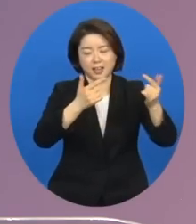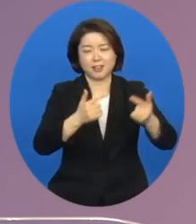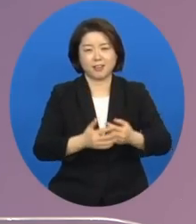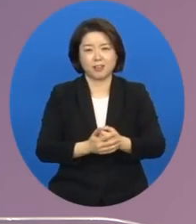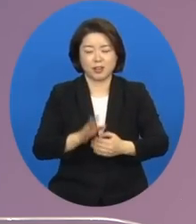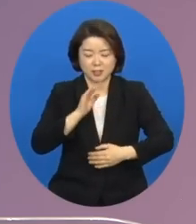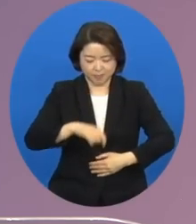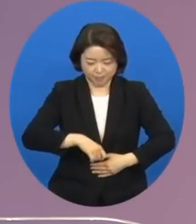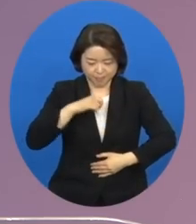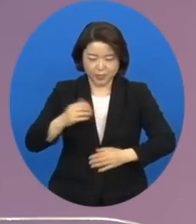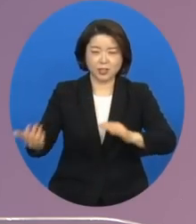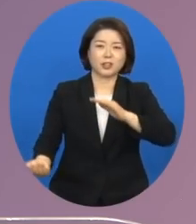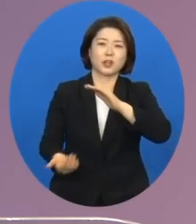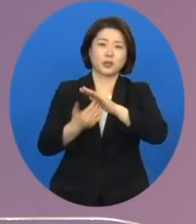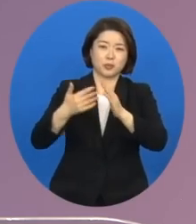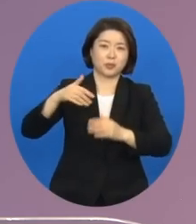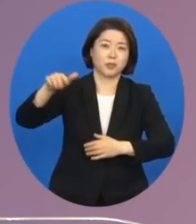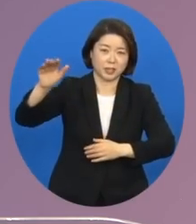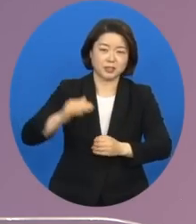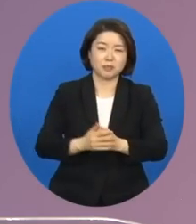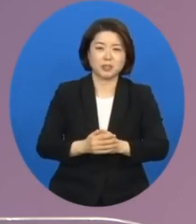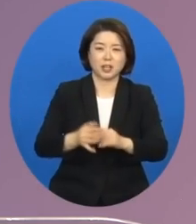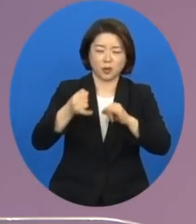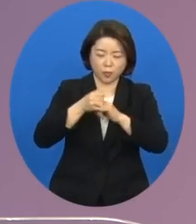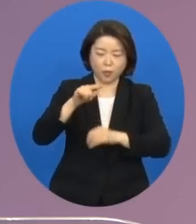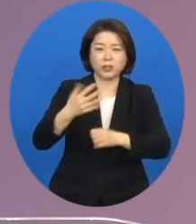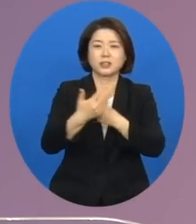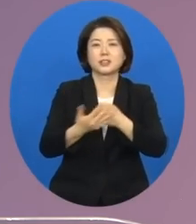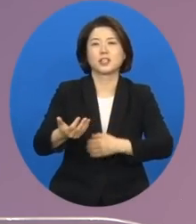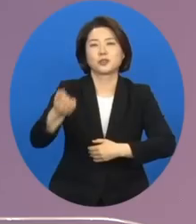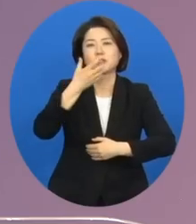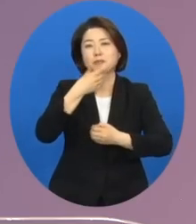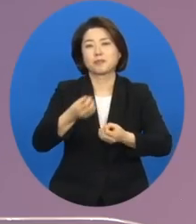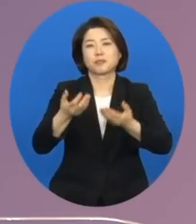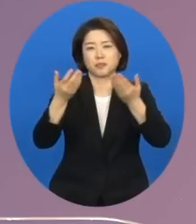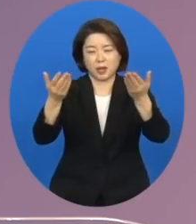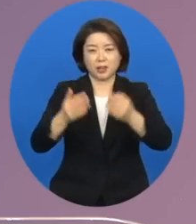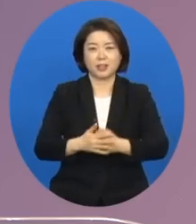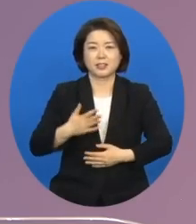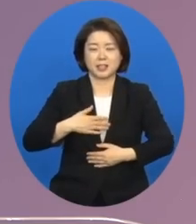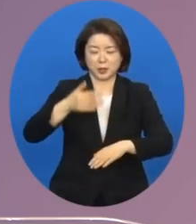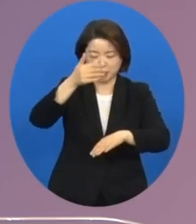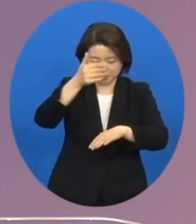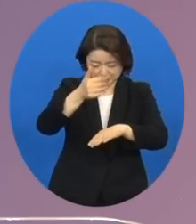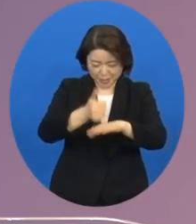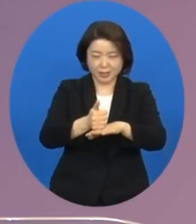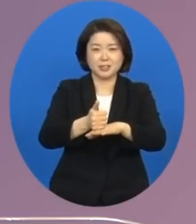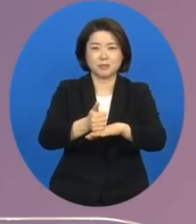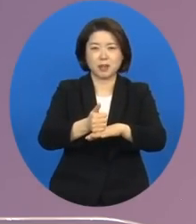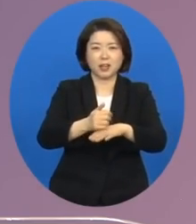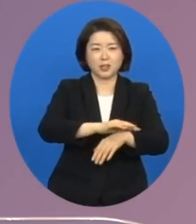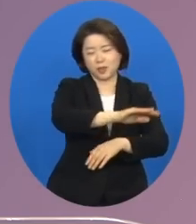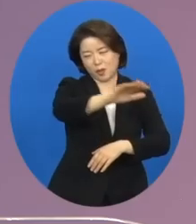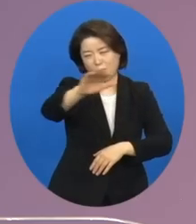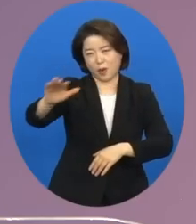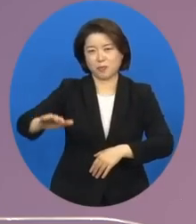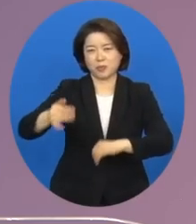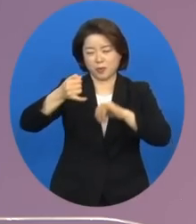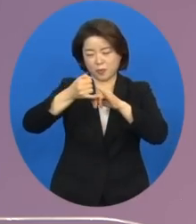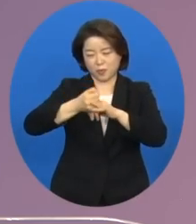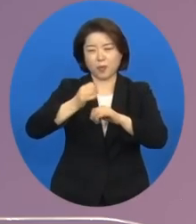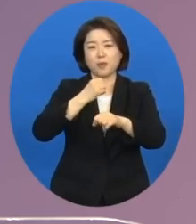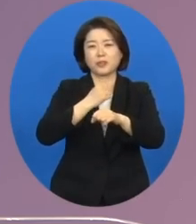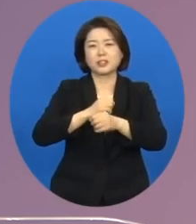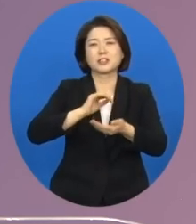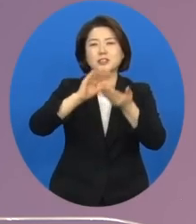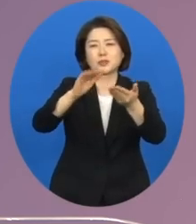신실하게 이루십니다 여러분 꼭 은혜 누리게 되시기를 축복하고 제가 마지막으로 모든 성도님들에게 꼭 하고